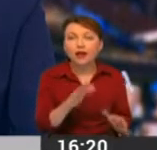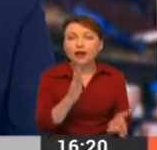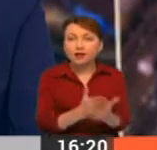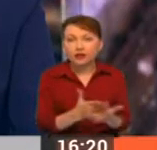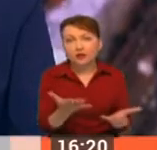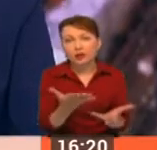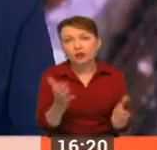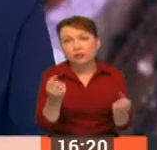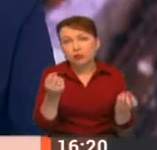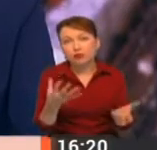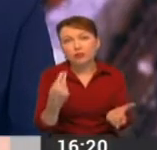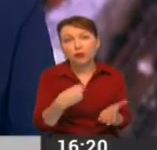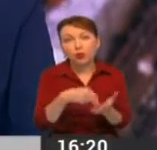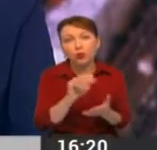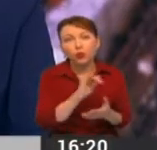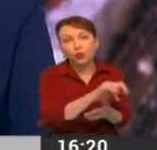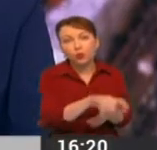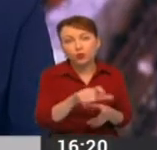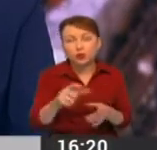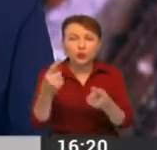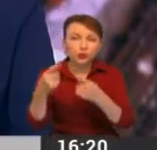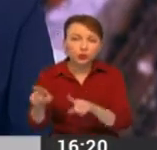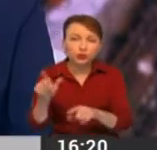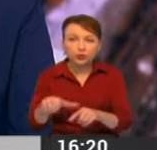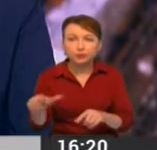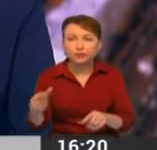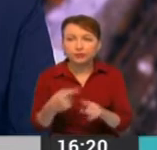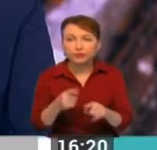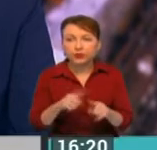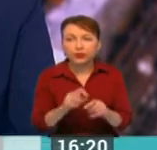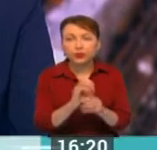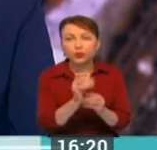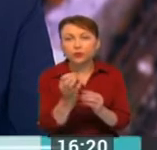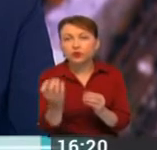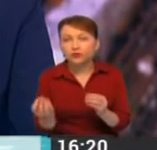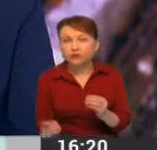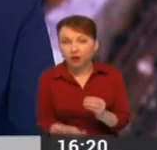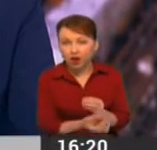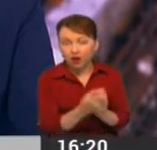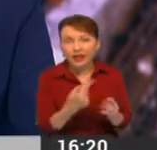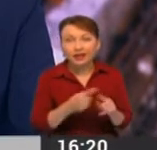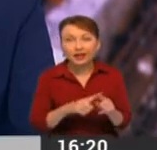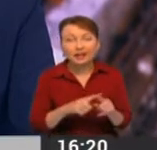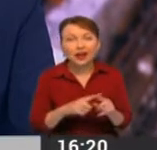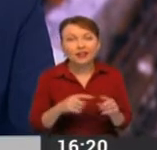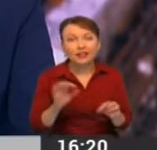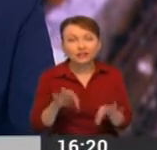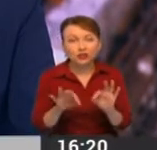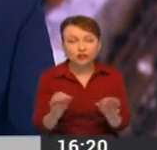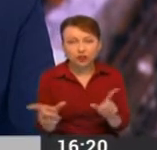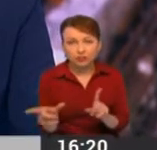просто покупали у людей, у других, это и кружева. И вот когда эта вышивка сплелась с